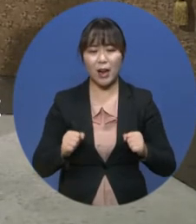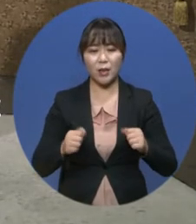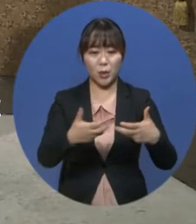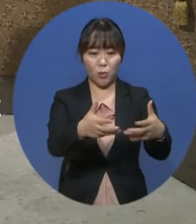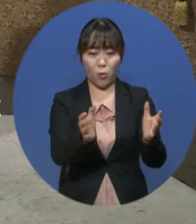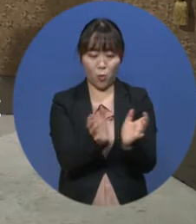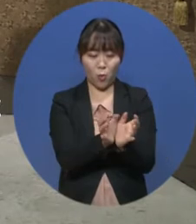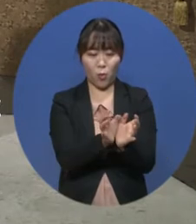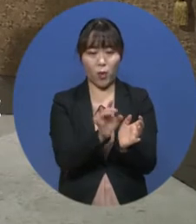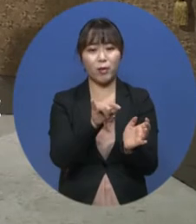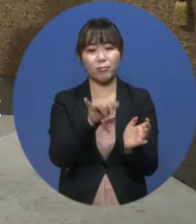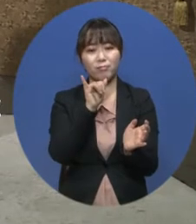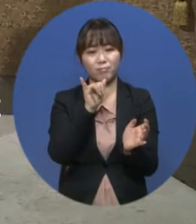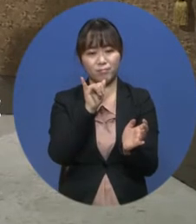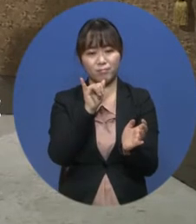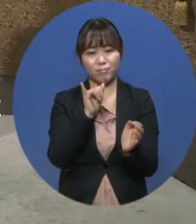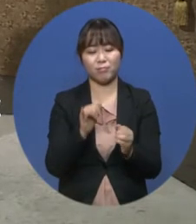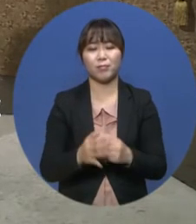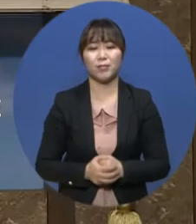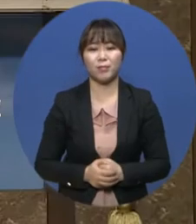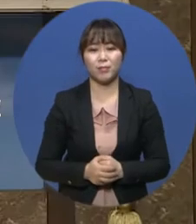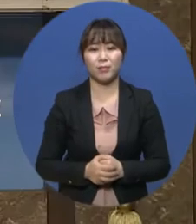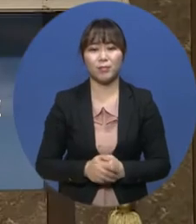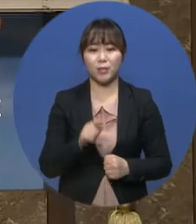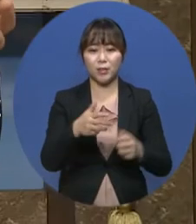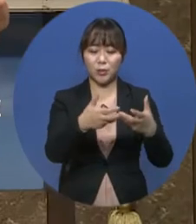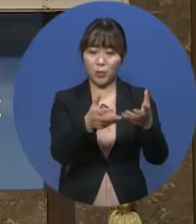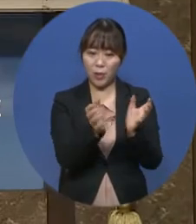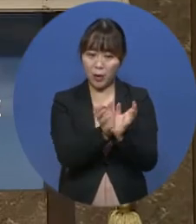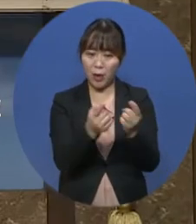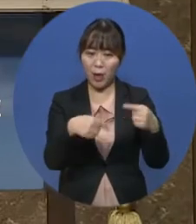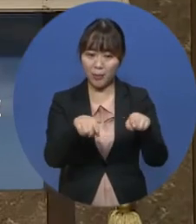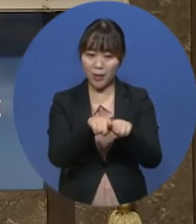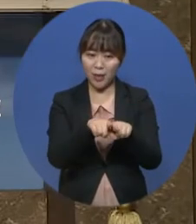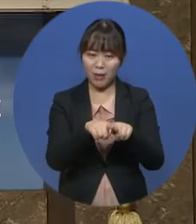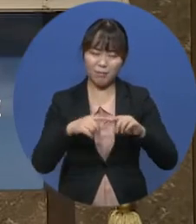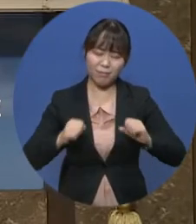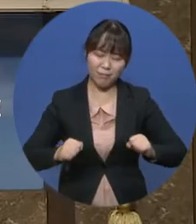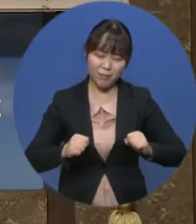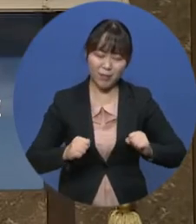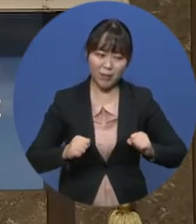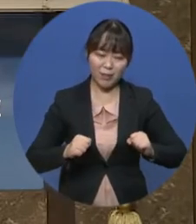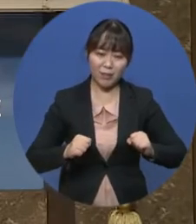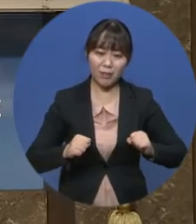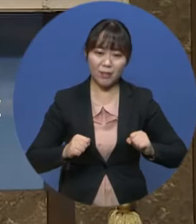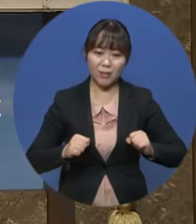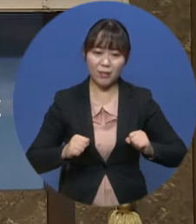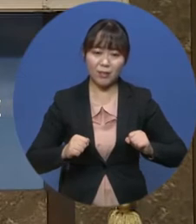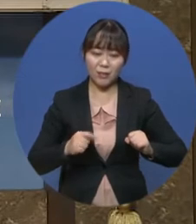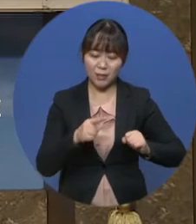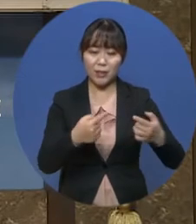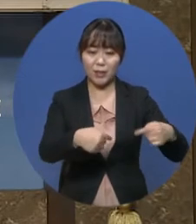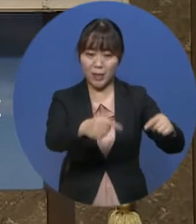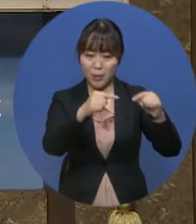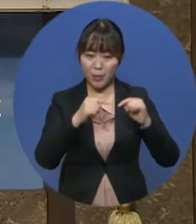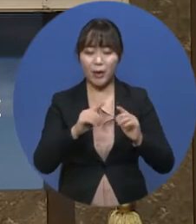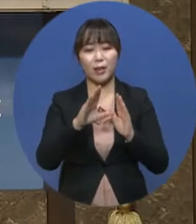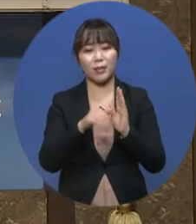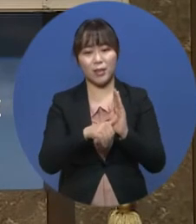동우 동호회가 애가 있는데 그 해 하고 같이 해서 어 달리기를 해서 거기에